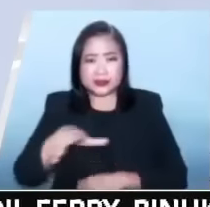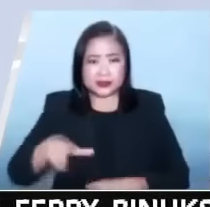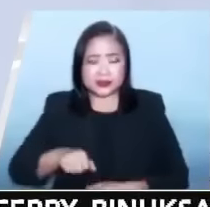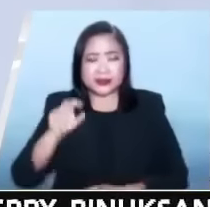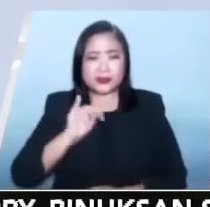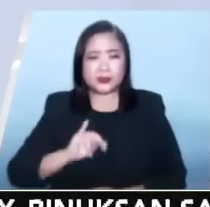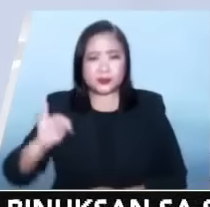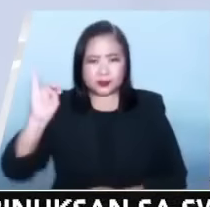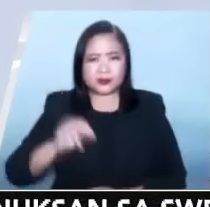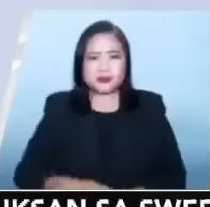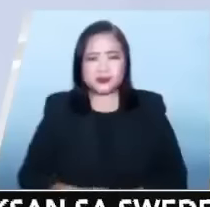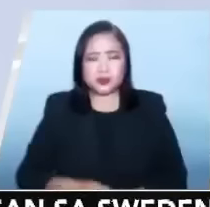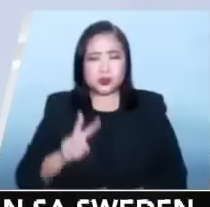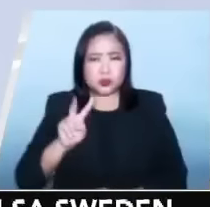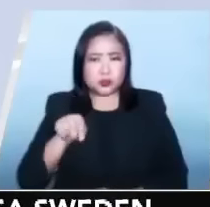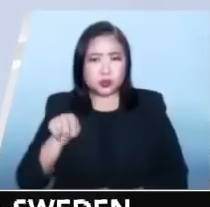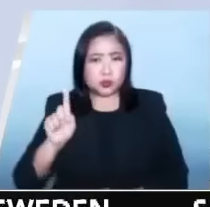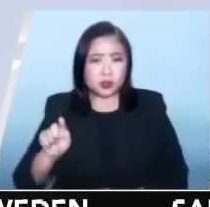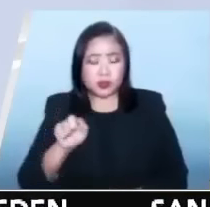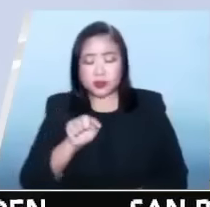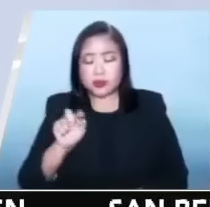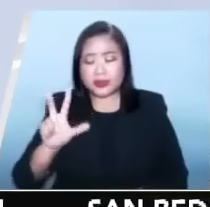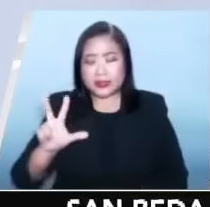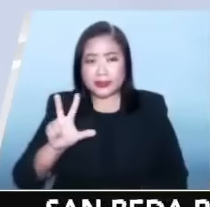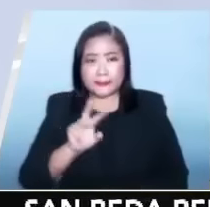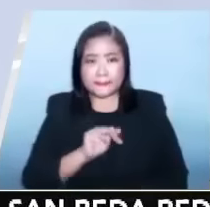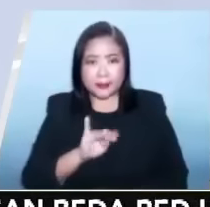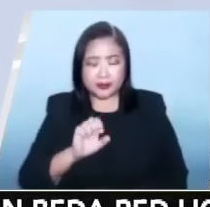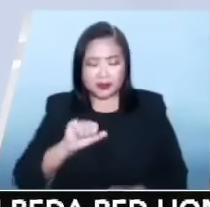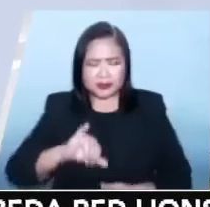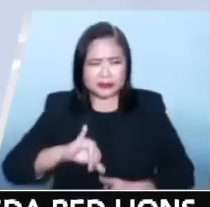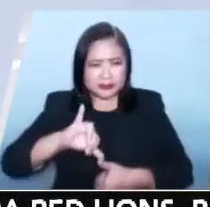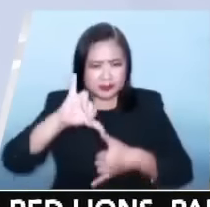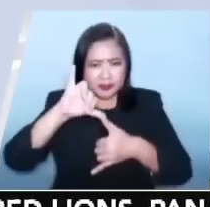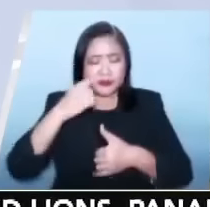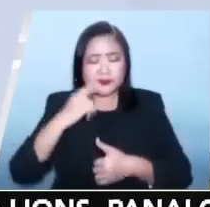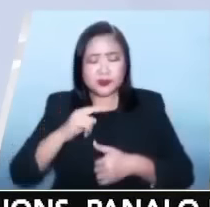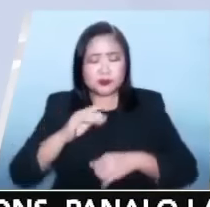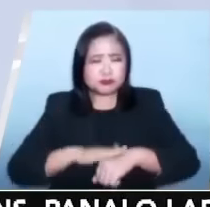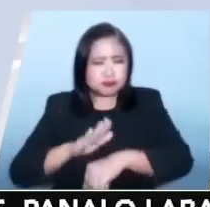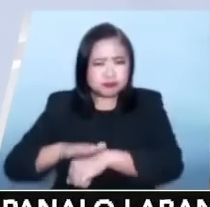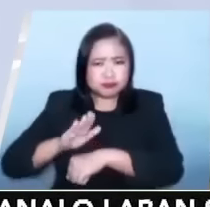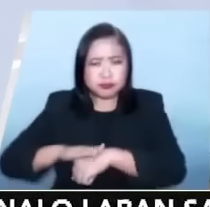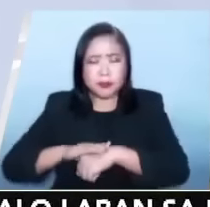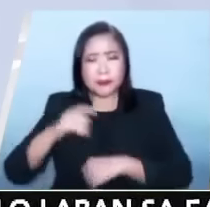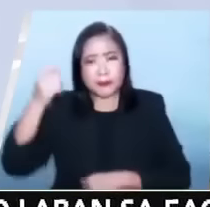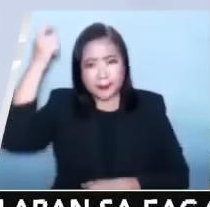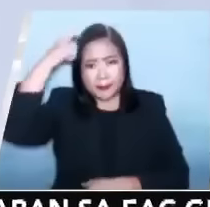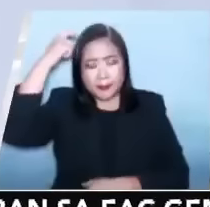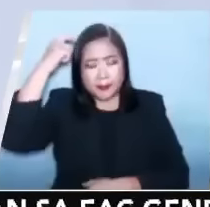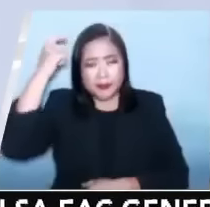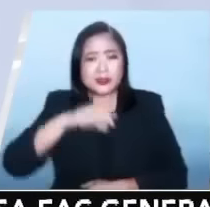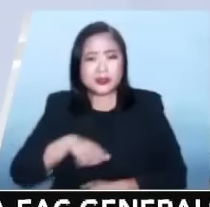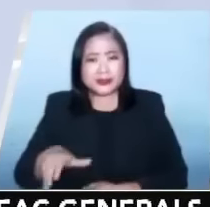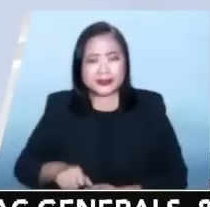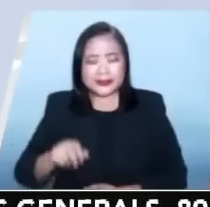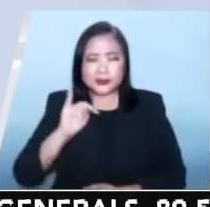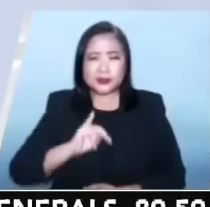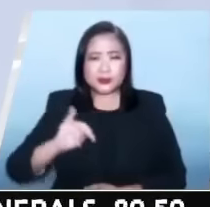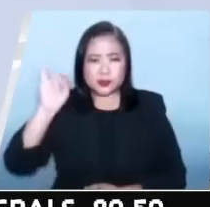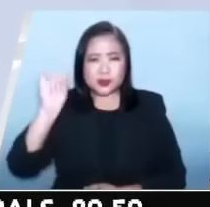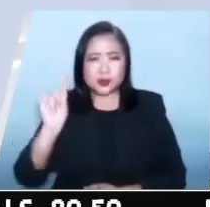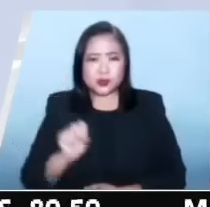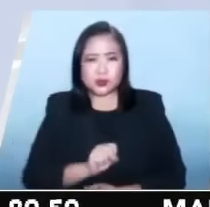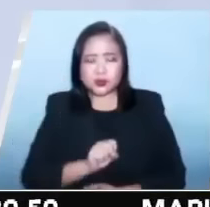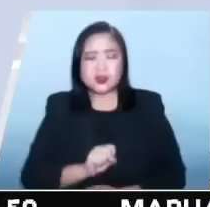2.1 hanggang 3 meters naman ang nagbabanta sa mga baybayan ng Batanes, Cagayan, Ilocos Norte, Ilocos Sur at Isabela. Maaari